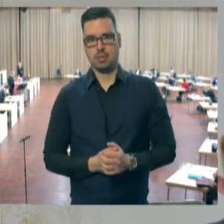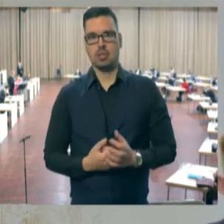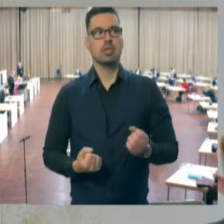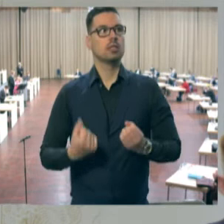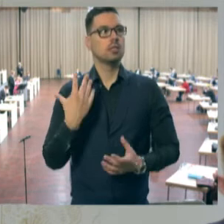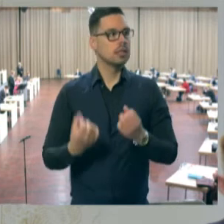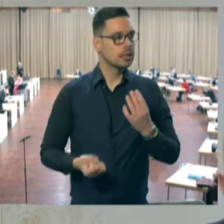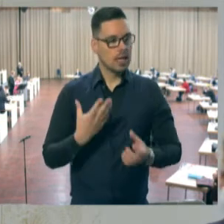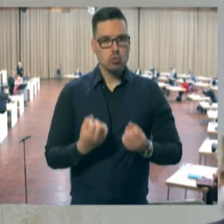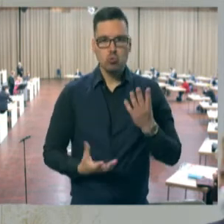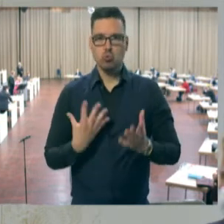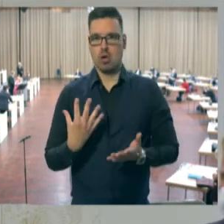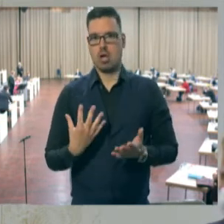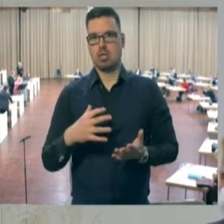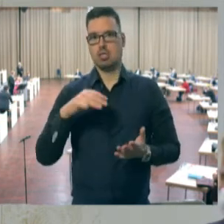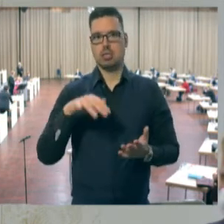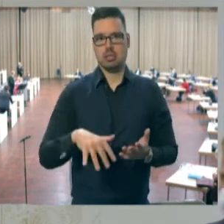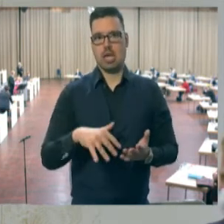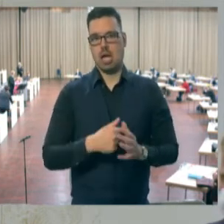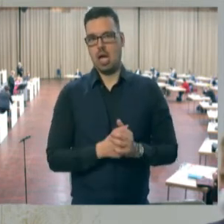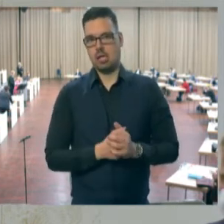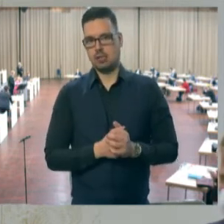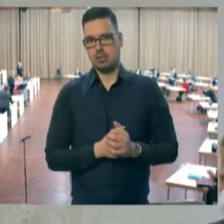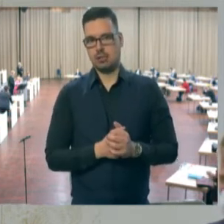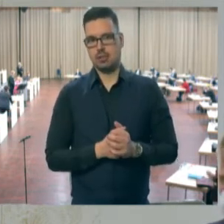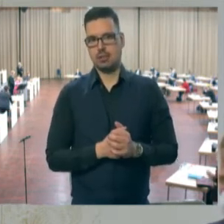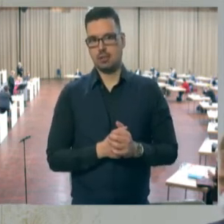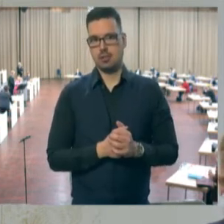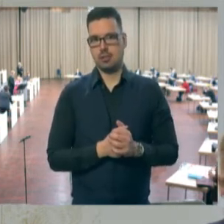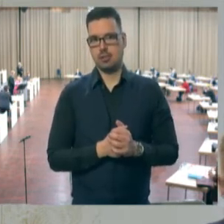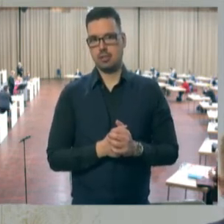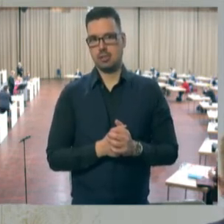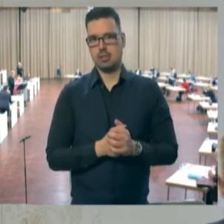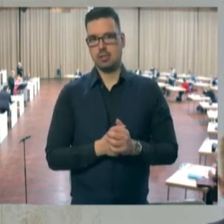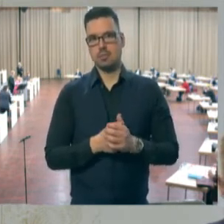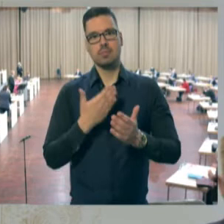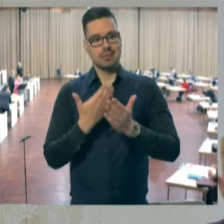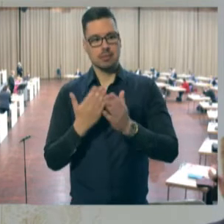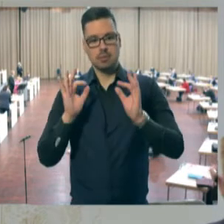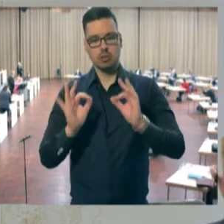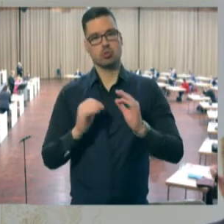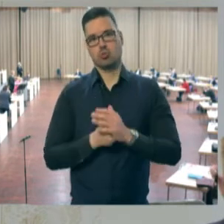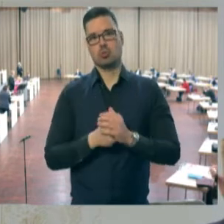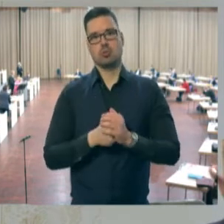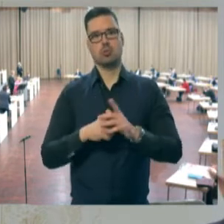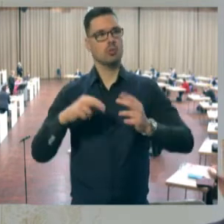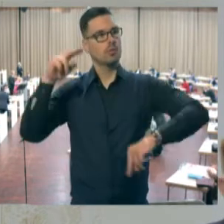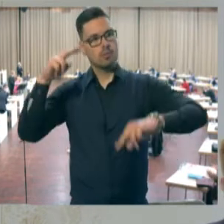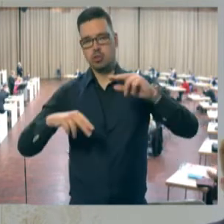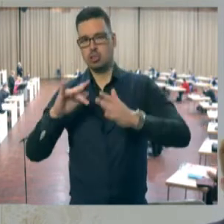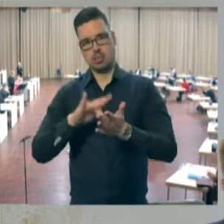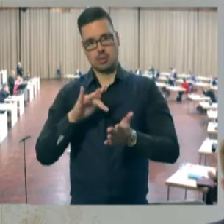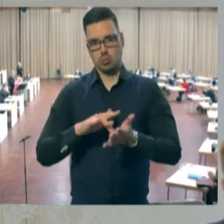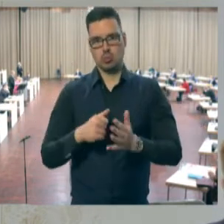natürlichen Ressourcen in unerträglicher und nicht mehr dauerhaft hinnehmbarer Weise ausbeuten. Es hat sehr viel damit zu tun, und das ist ja